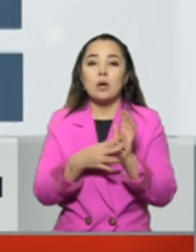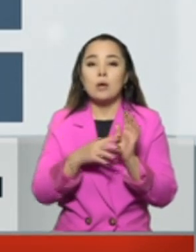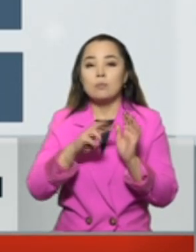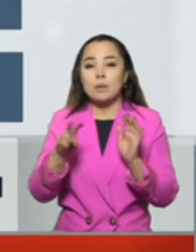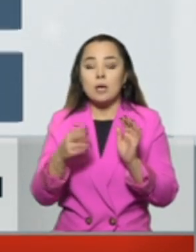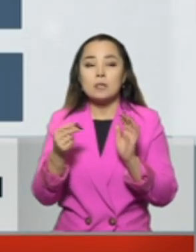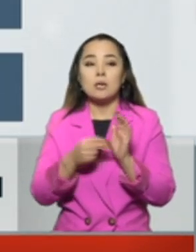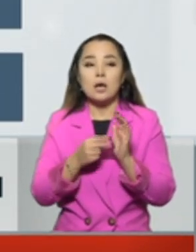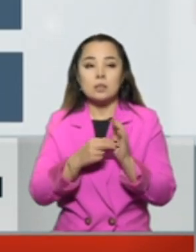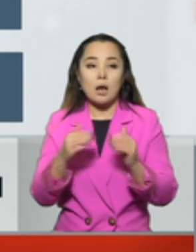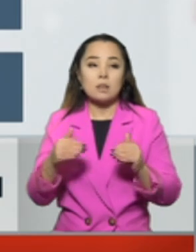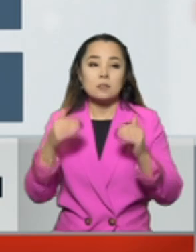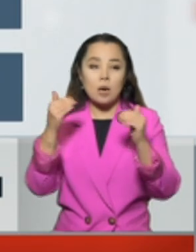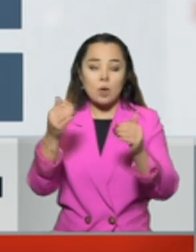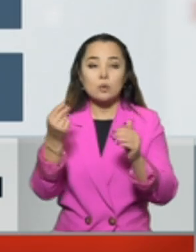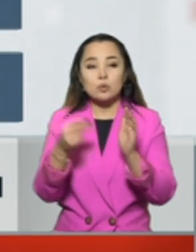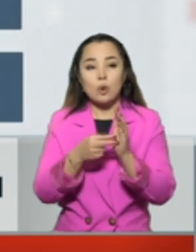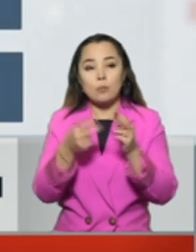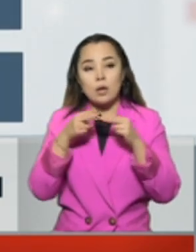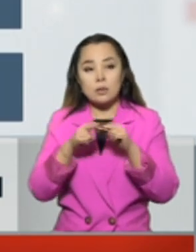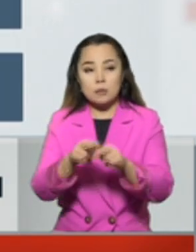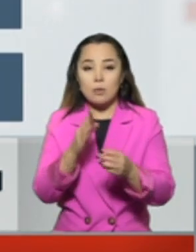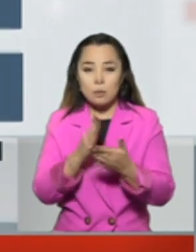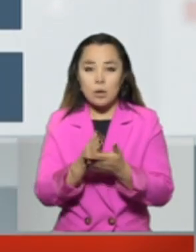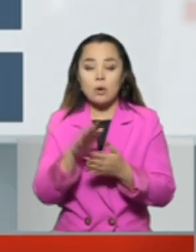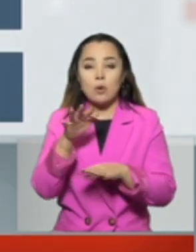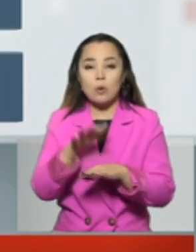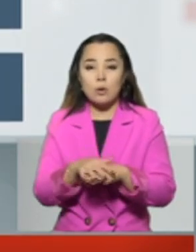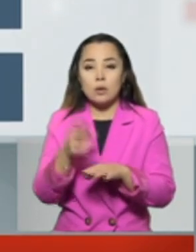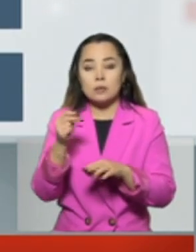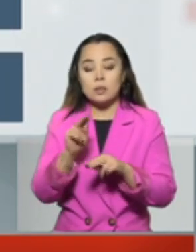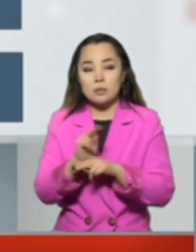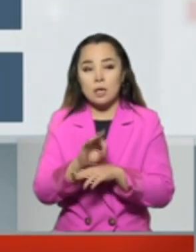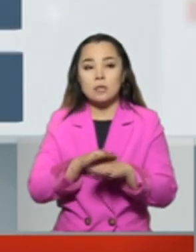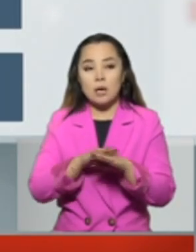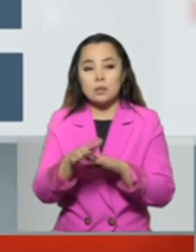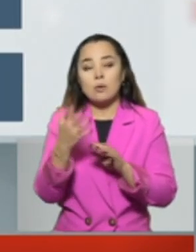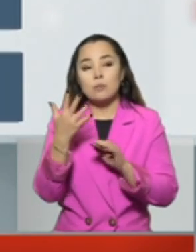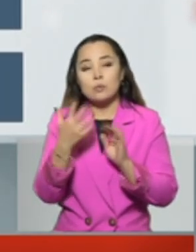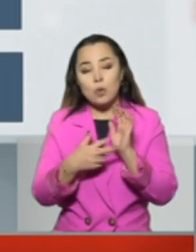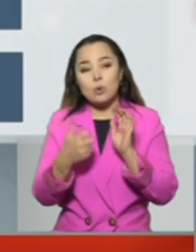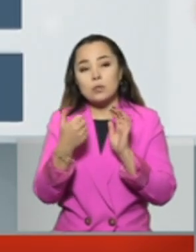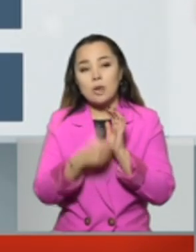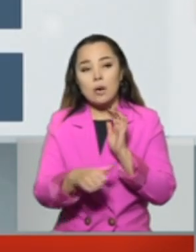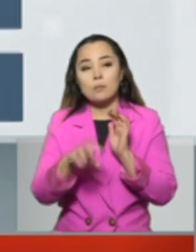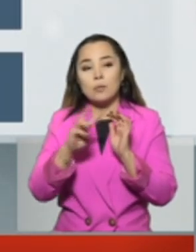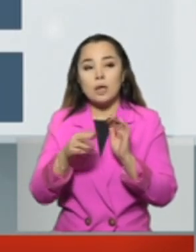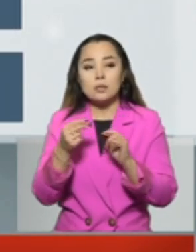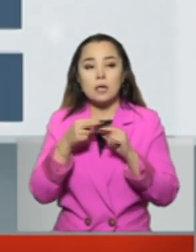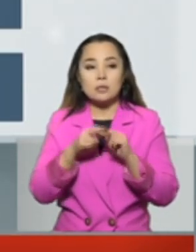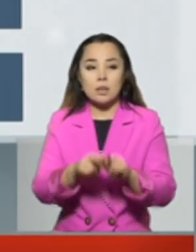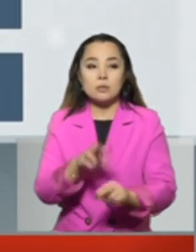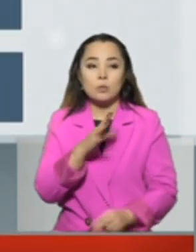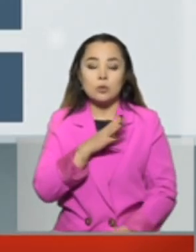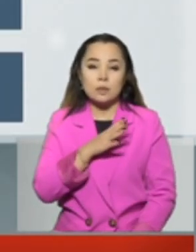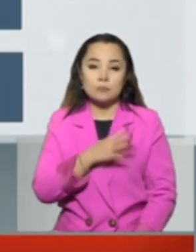252,9 миллиард теңгеден астам сома аударылды. Қордан жасалған төлемдер 860 миллиард теңгеге жетті.